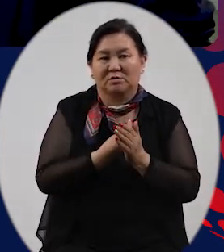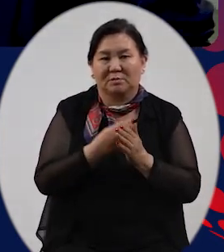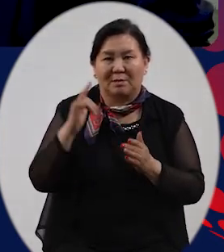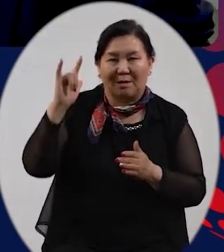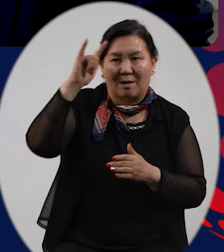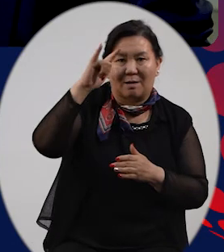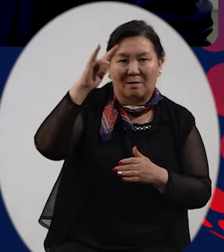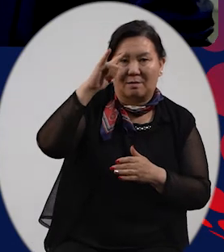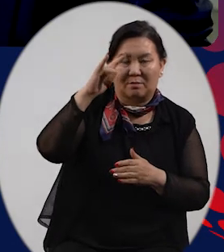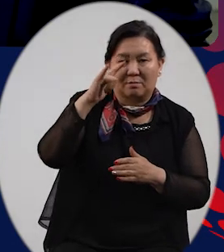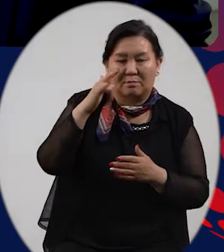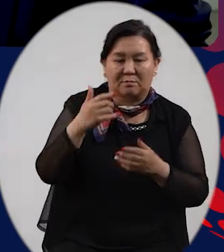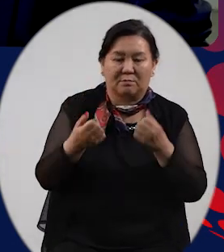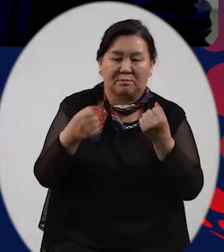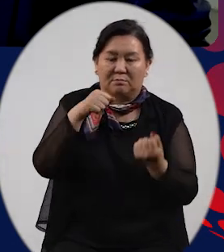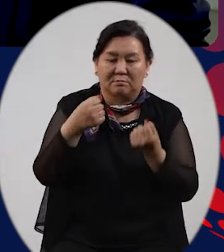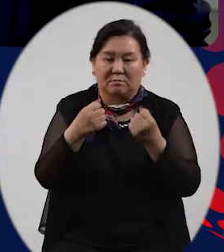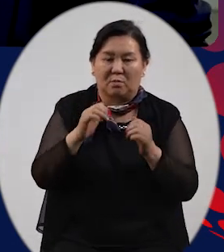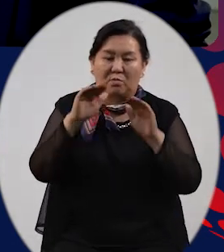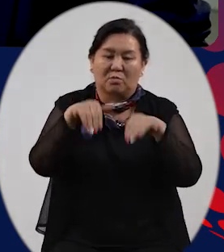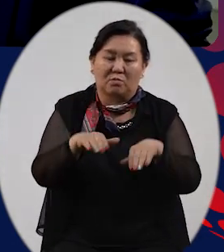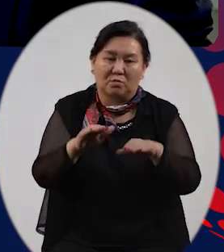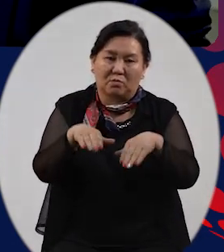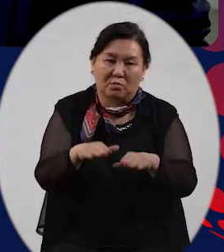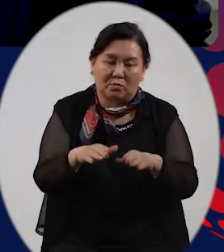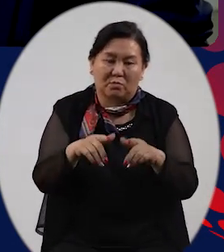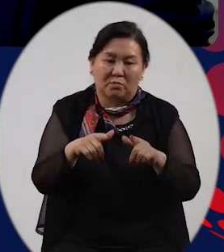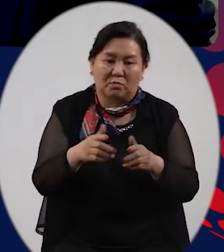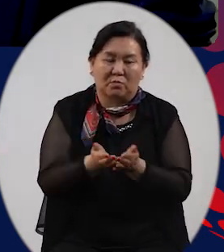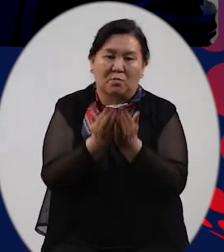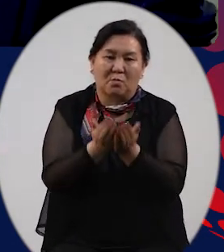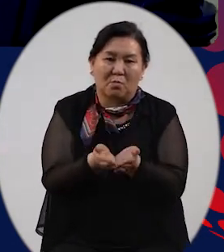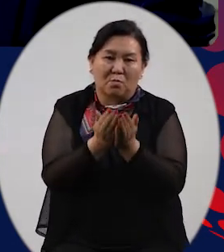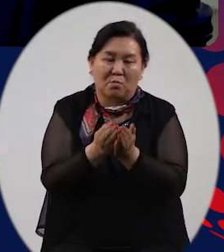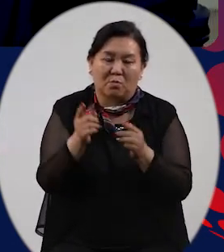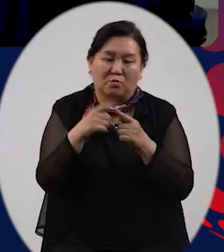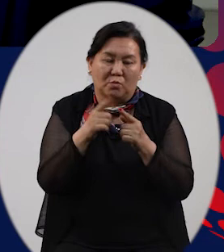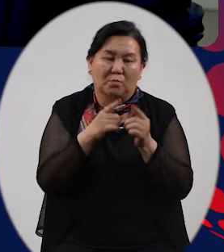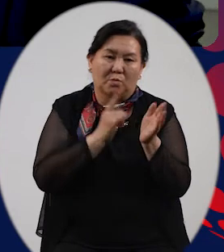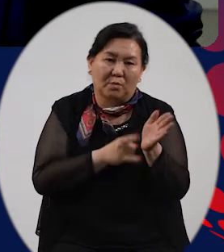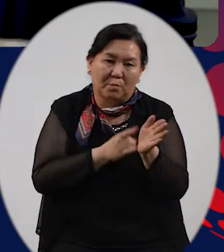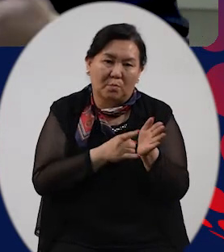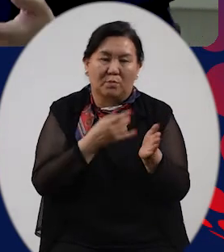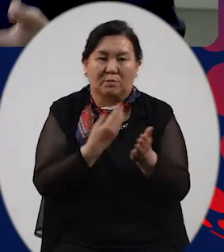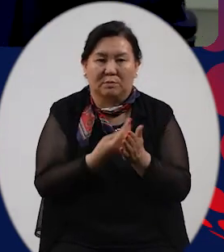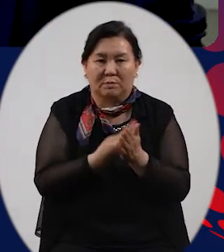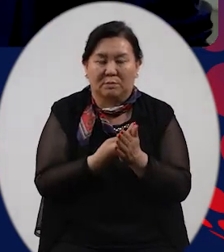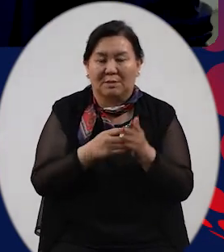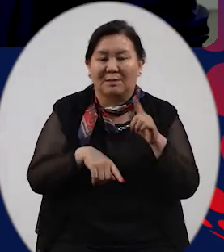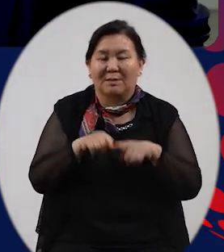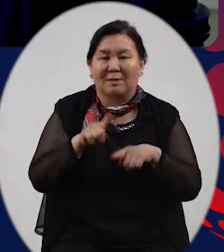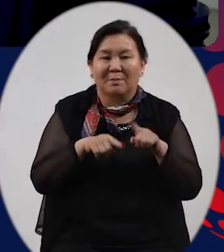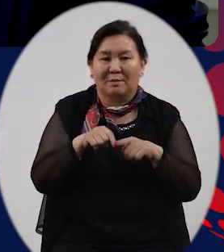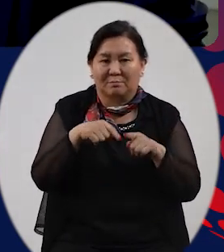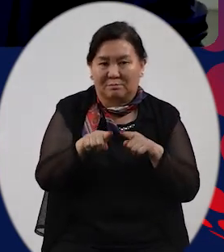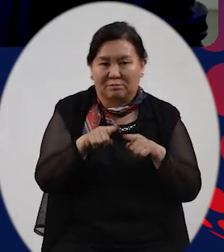агаараар тээвэрлэгдэж байгаа юу, усан замаар тээвэрлэгдэж байгаа юу, эсвэл төмөр замаар тээвэрлэгдэж байгаа юу гэх зэргээс хамаарат бол ямар төрлөөр тээвэрлэгдэж байгаа